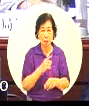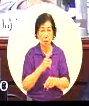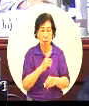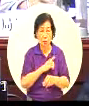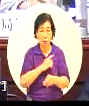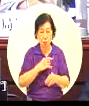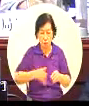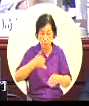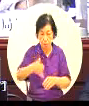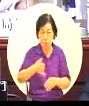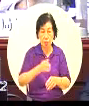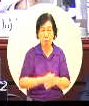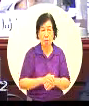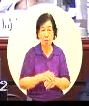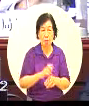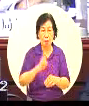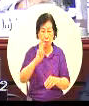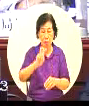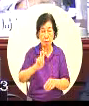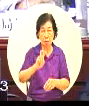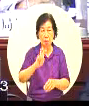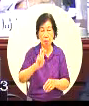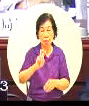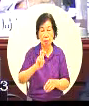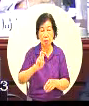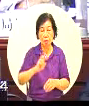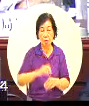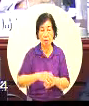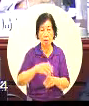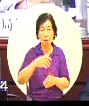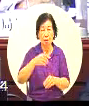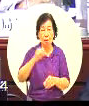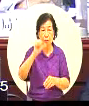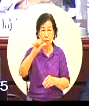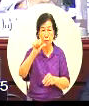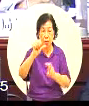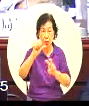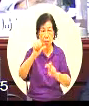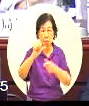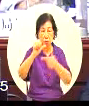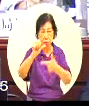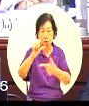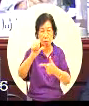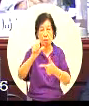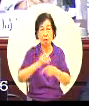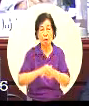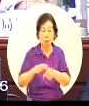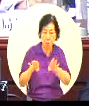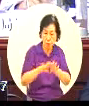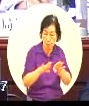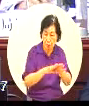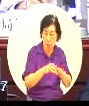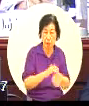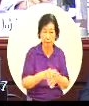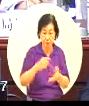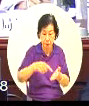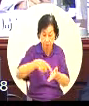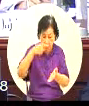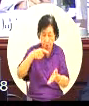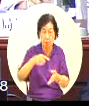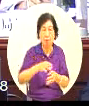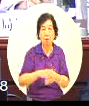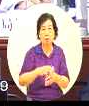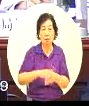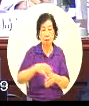假，26号议会请假，都是因为是第一次的行政院宴